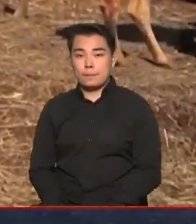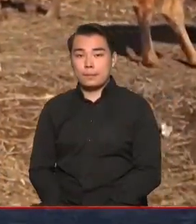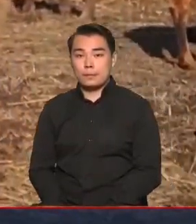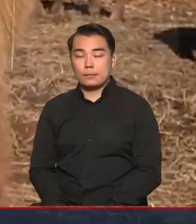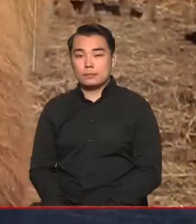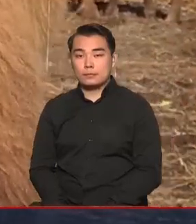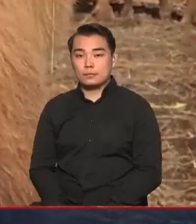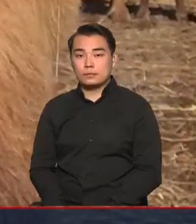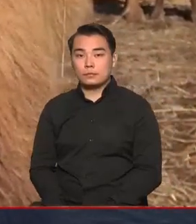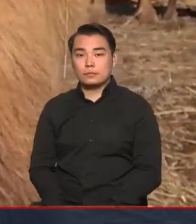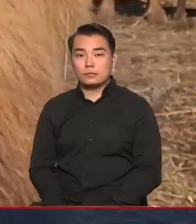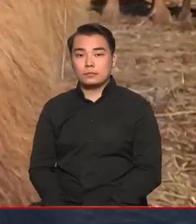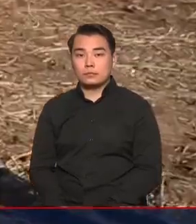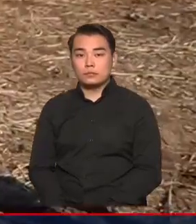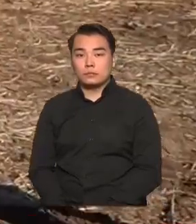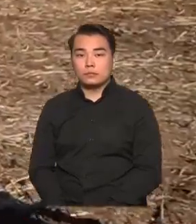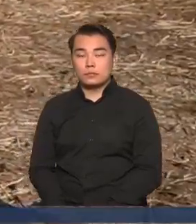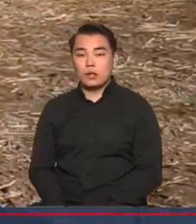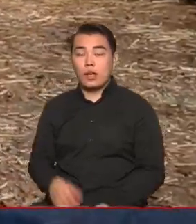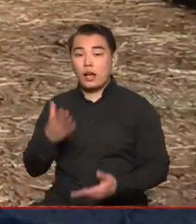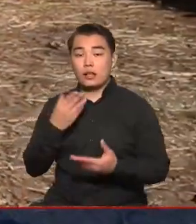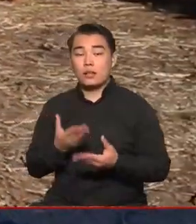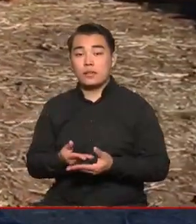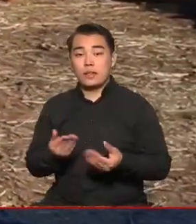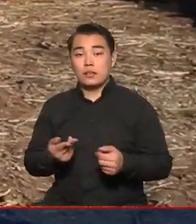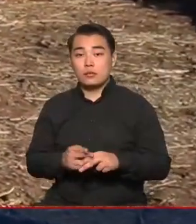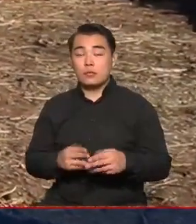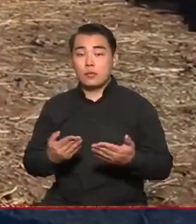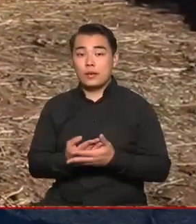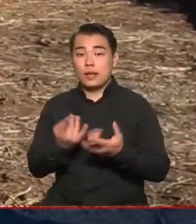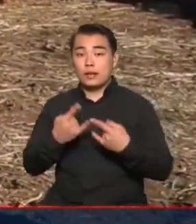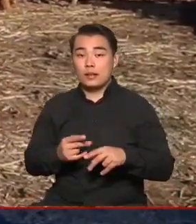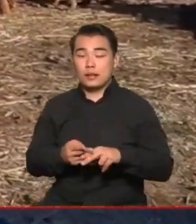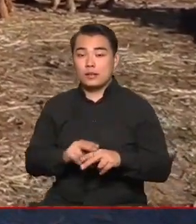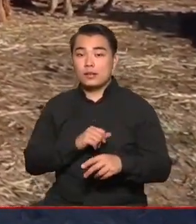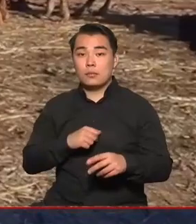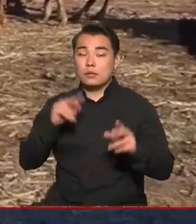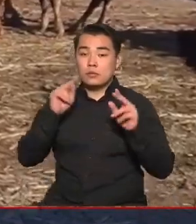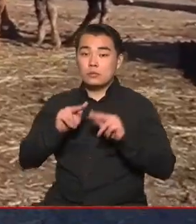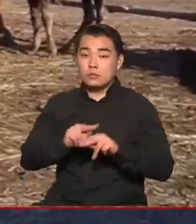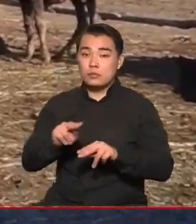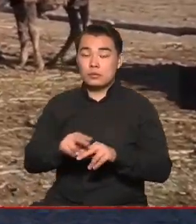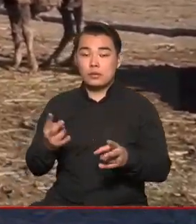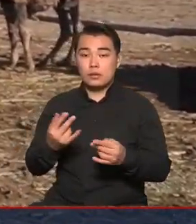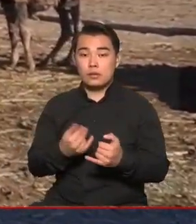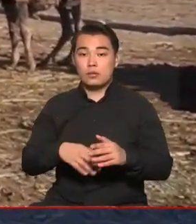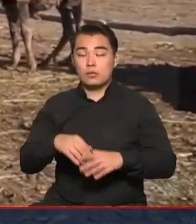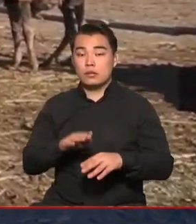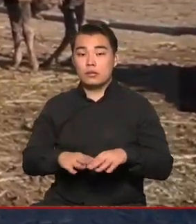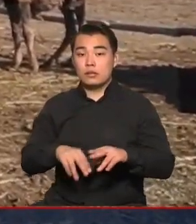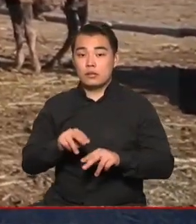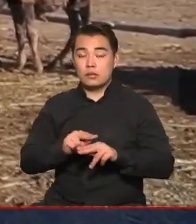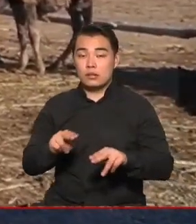Келе ғой, келе ғой, келе ғой, келе ғой, келе ғой, келе ғой. Көктем кезінде жаңадан туылып жатқан кезінде сол кезде үйретілу тәсілі. Отасының